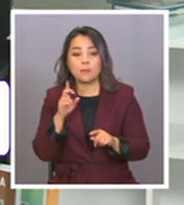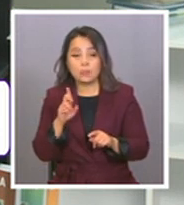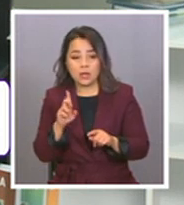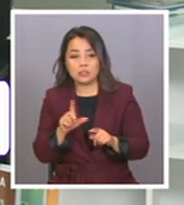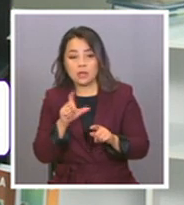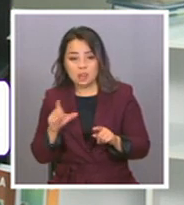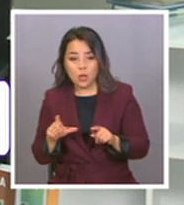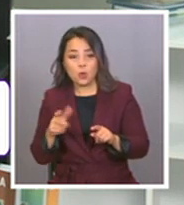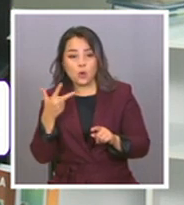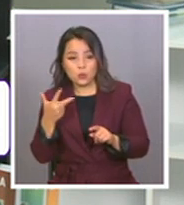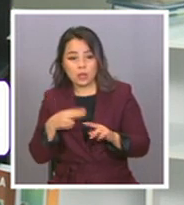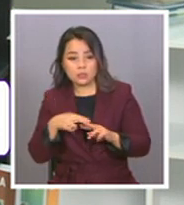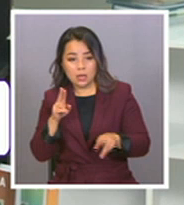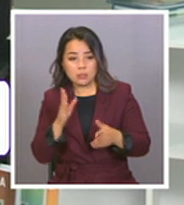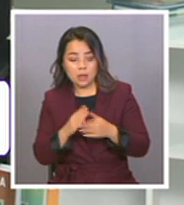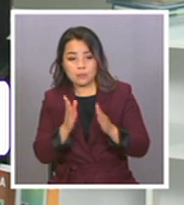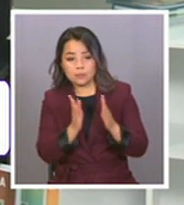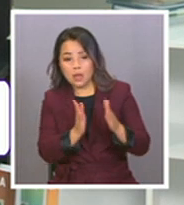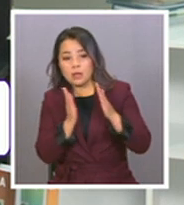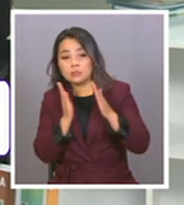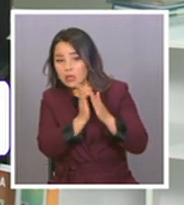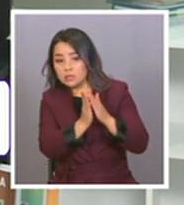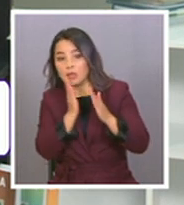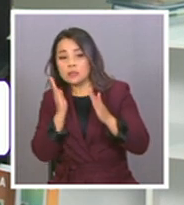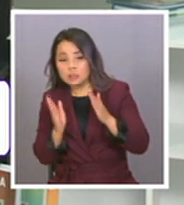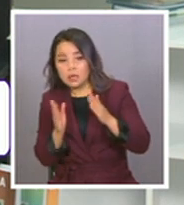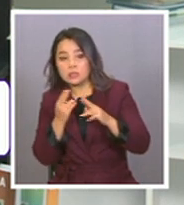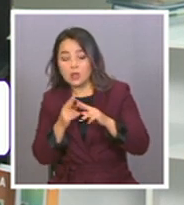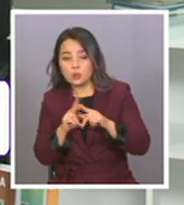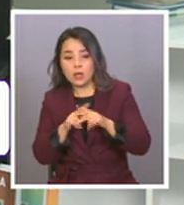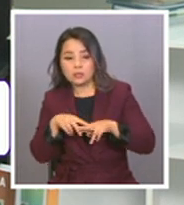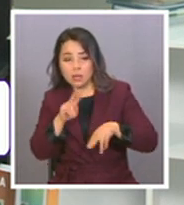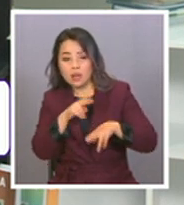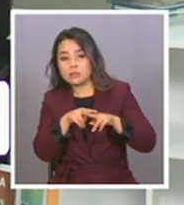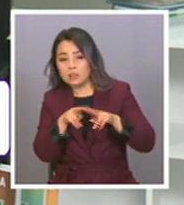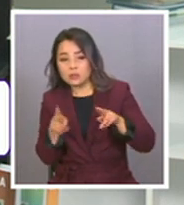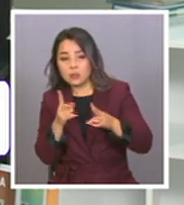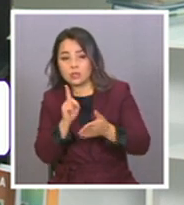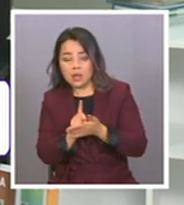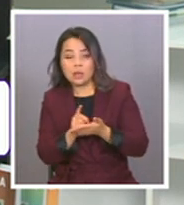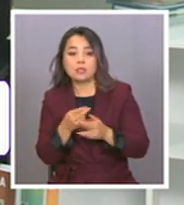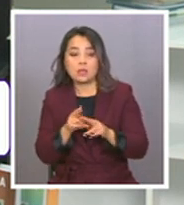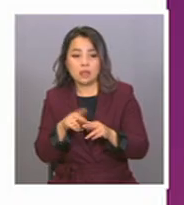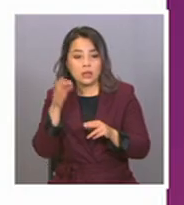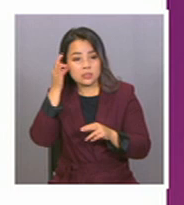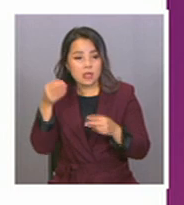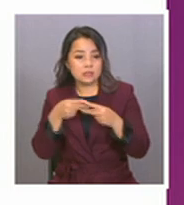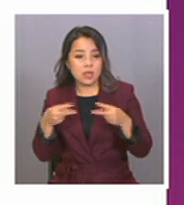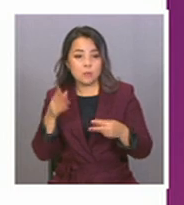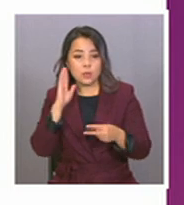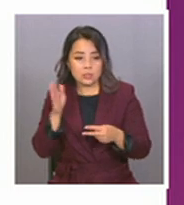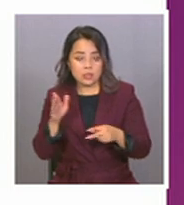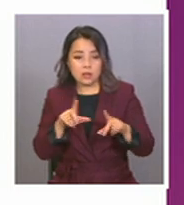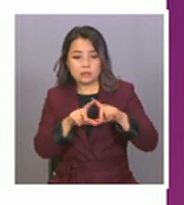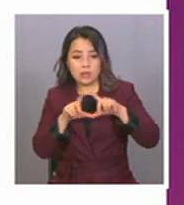болу керек. Сонда ғана ол екеуі тең болады. Векторлар теңдігінің, балалар, келесі қасиетіне көңіл аударыңыздар. А,